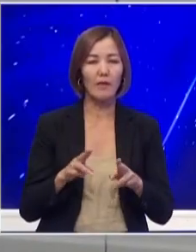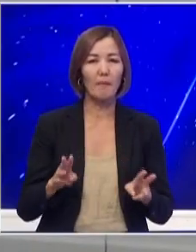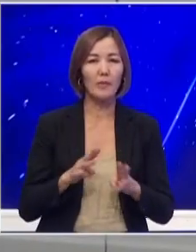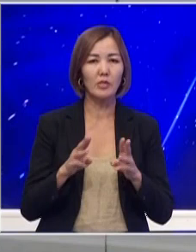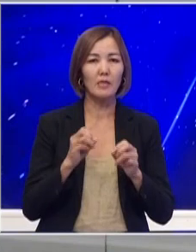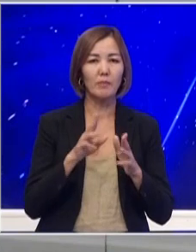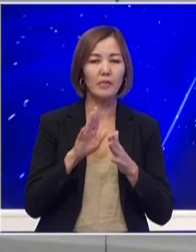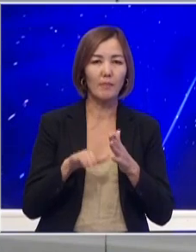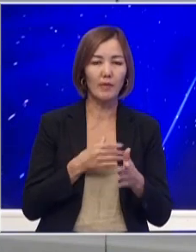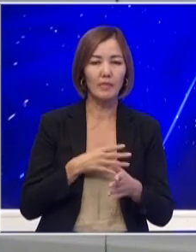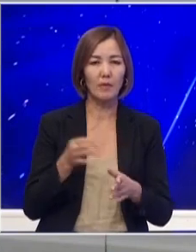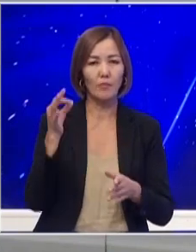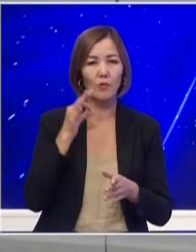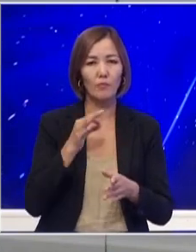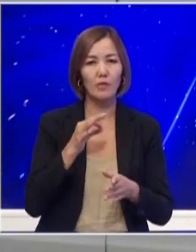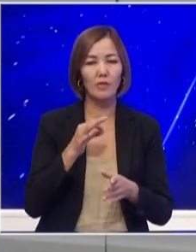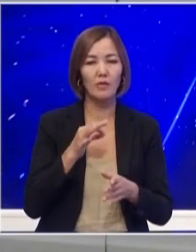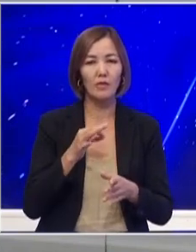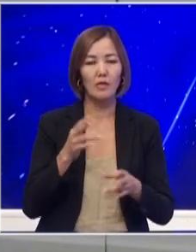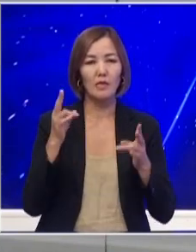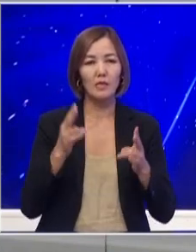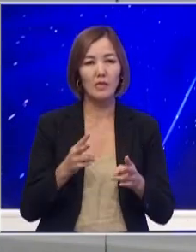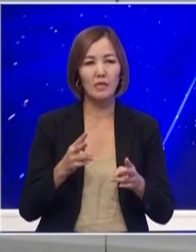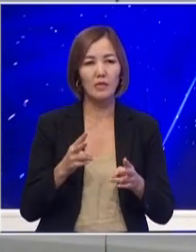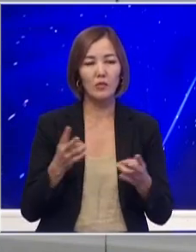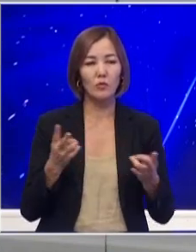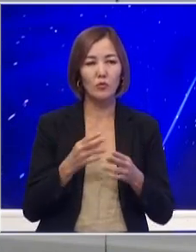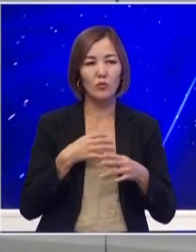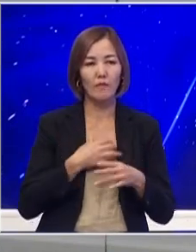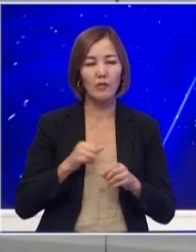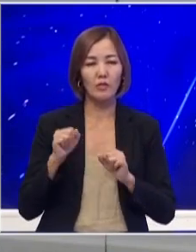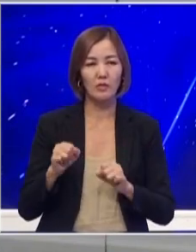безопасности. Следует помнить, что стихия огня не терпит безответственности.